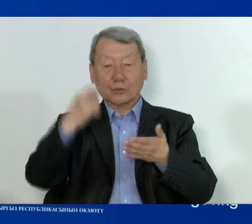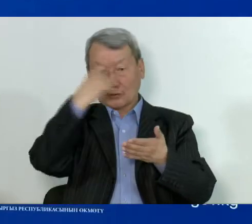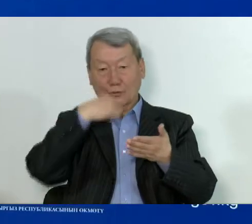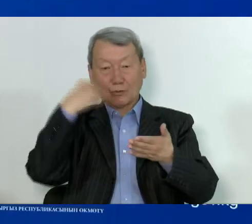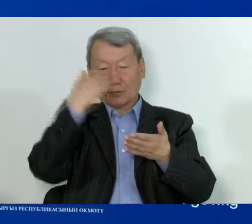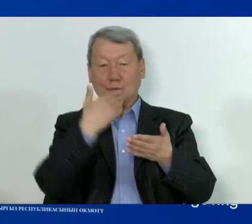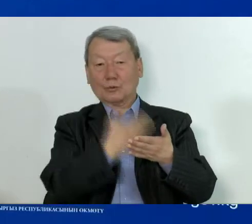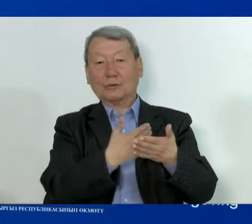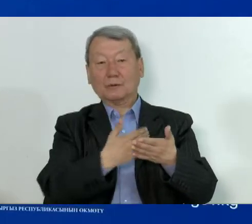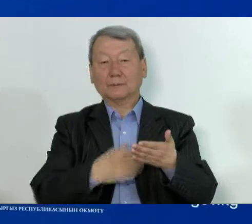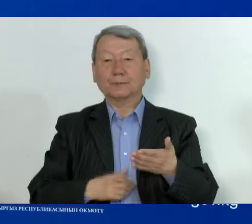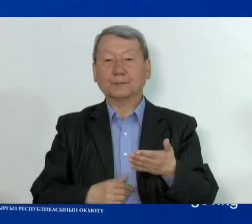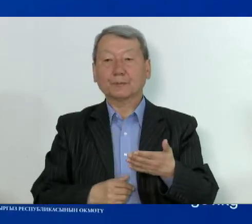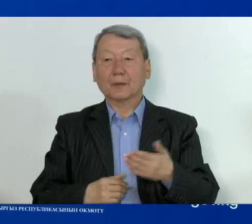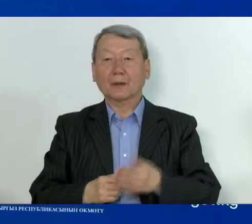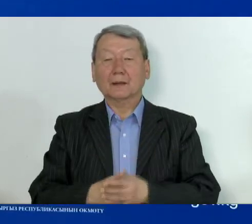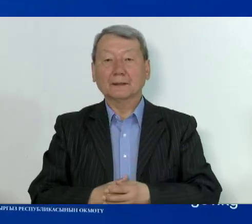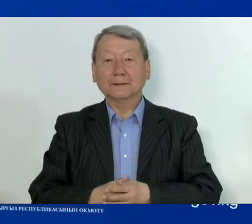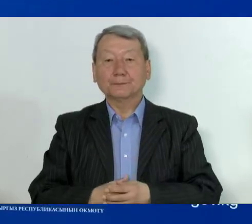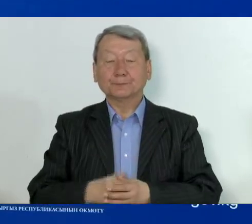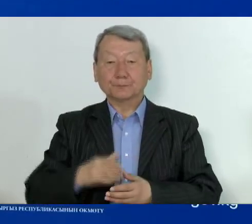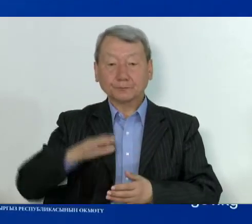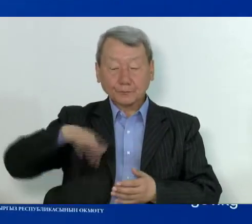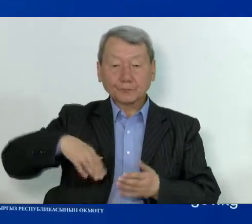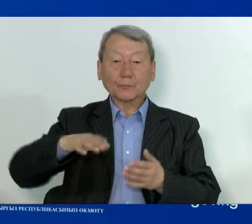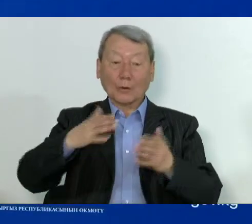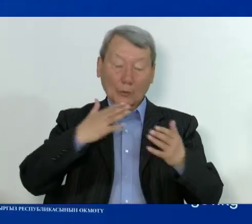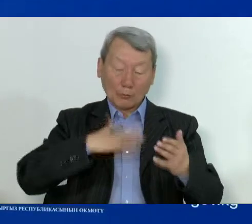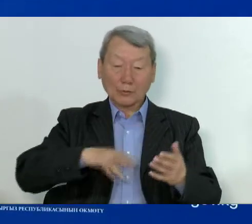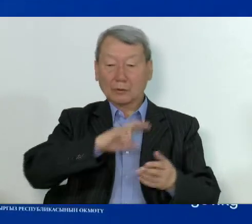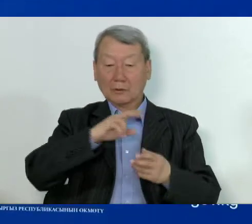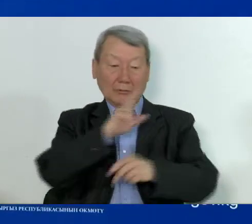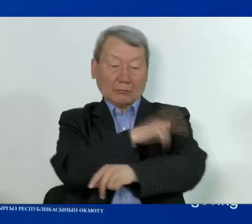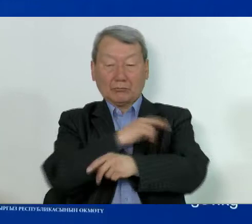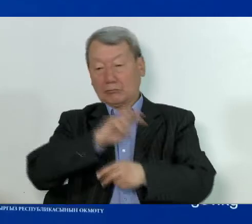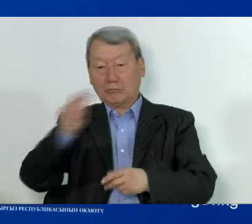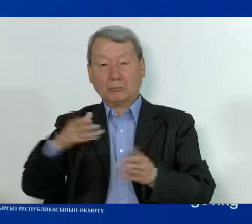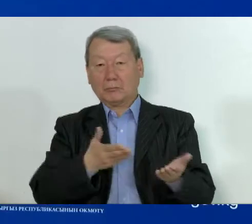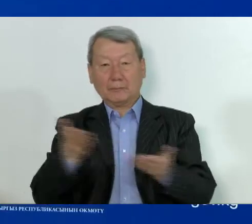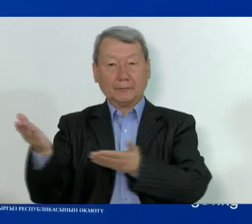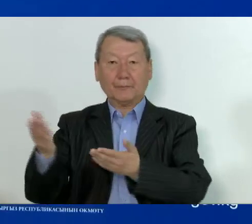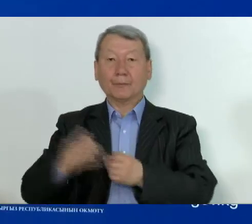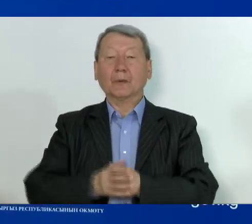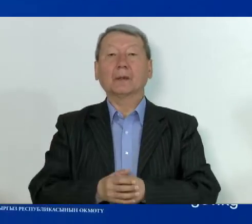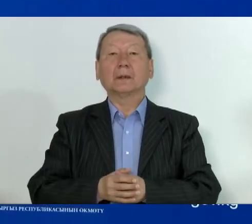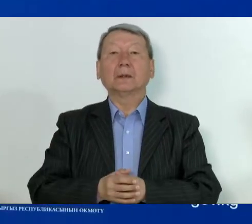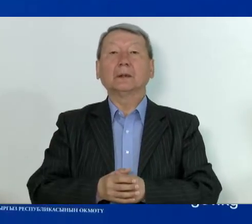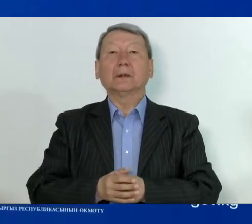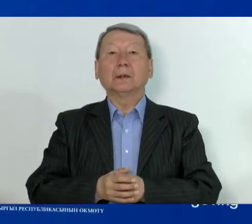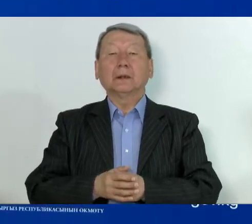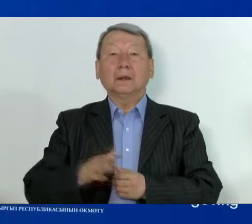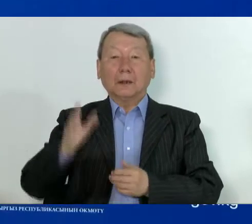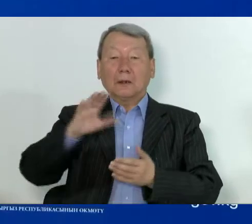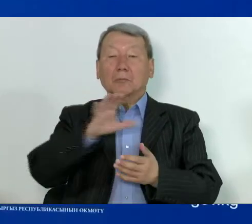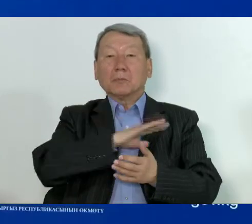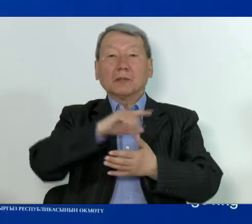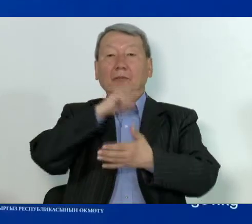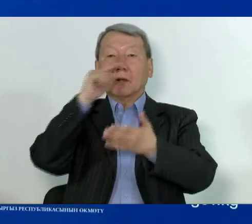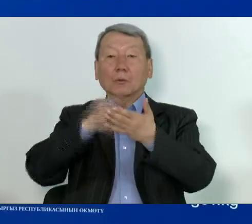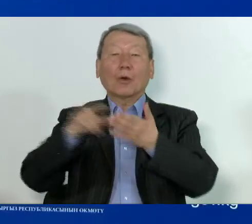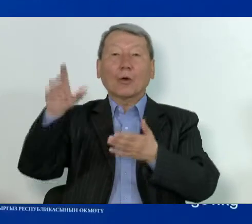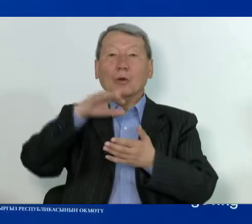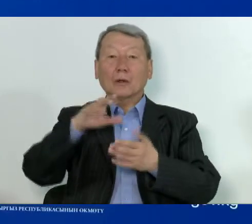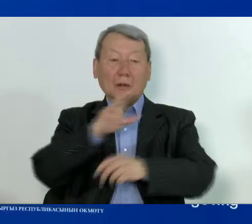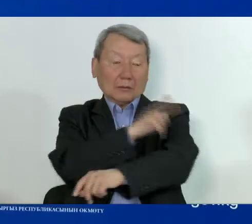удостоверяющий личность. После этого спокойно можете посетить врача. Так, был вопрос о